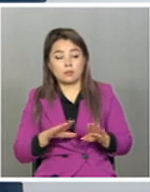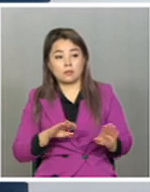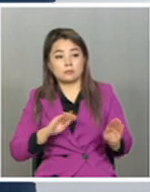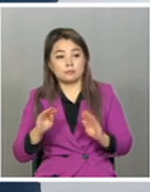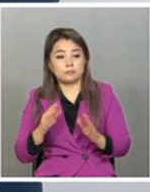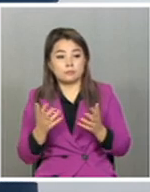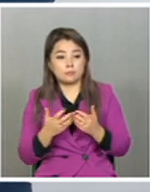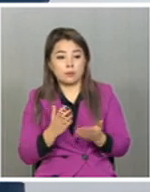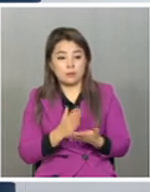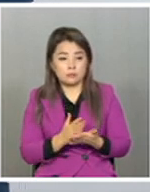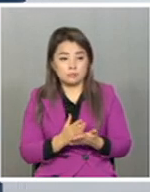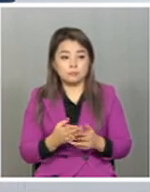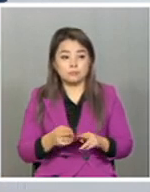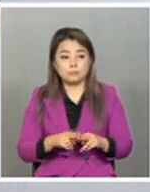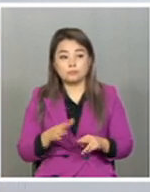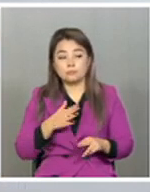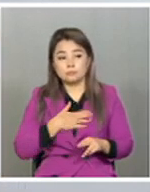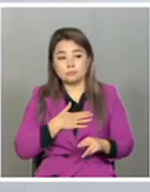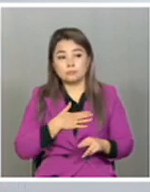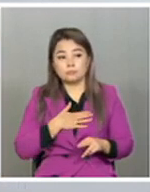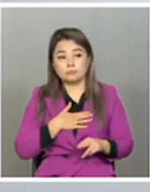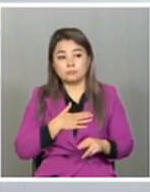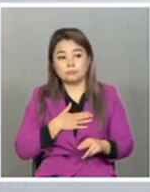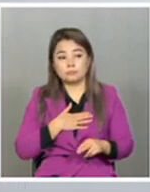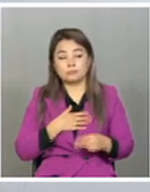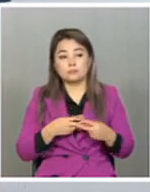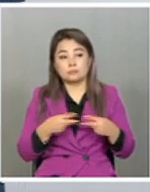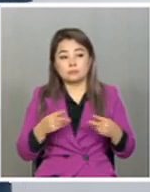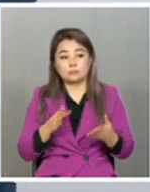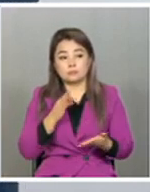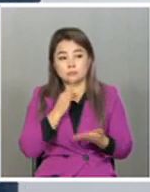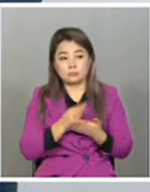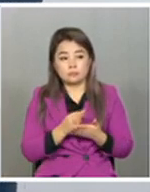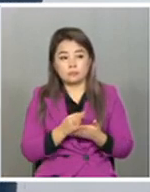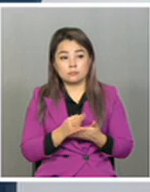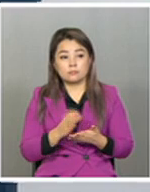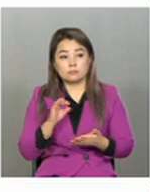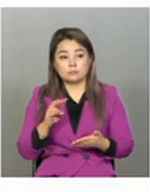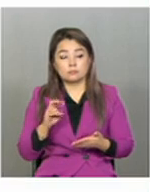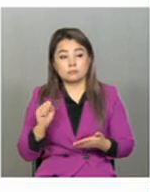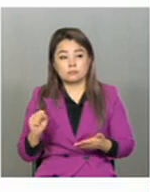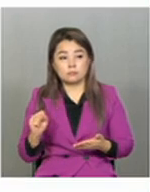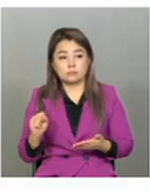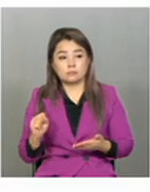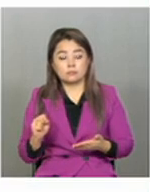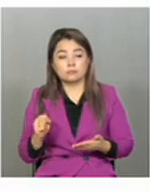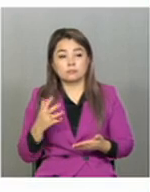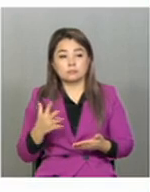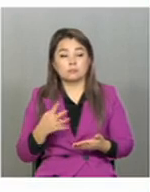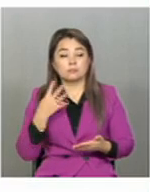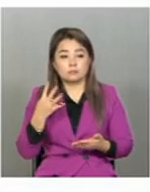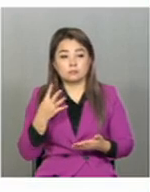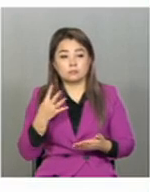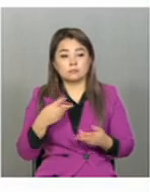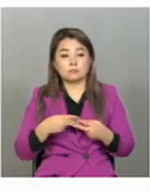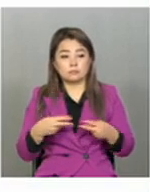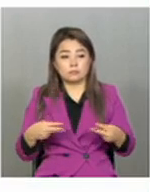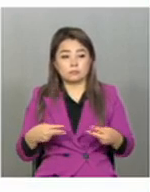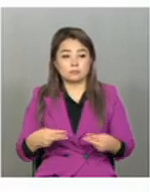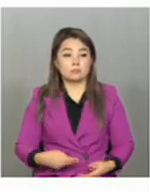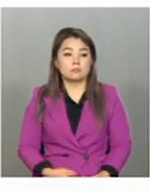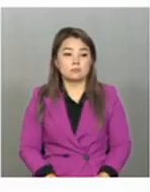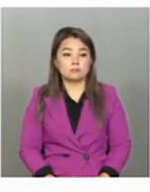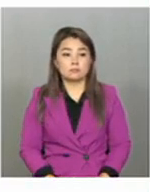болса, бізде осындай теңдеу шығады. Осыдан синус а 5-тен 4-ке тең